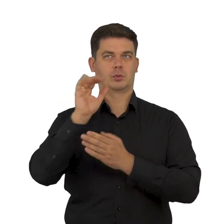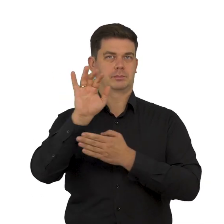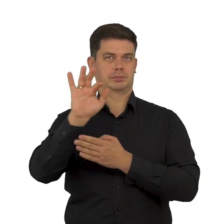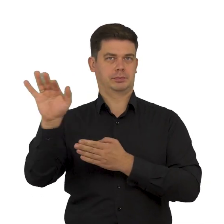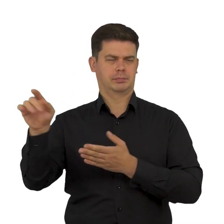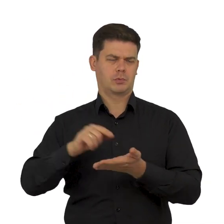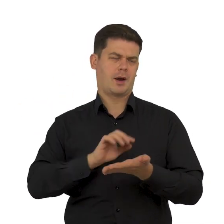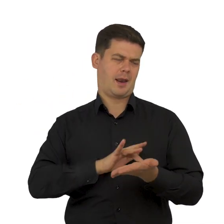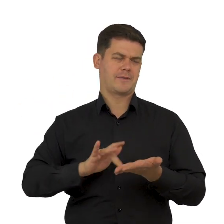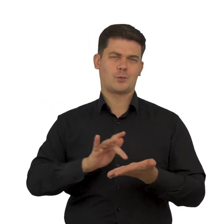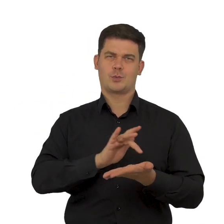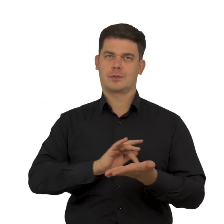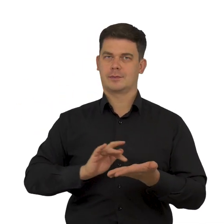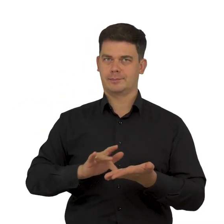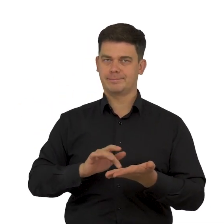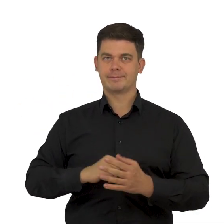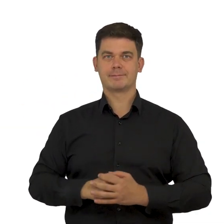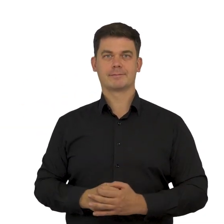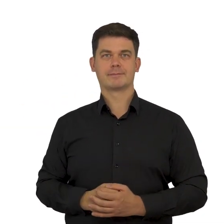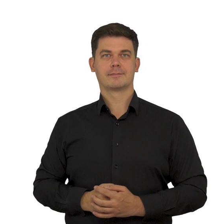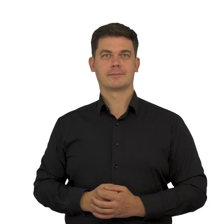telefonu, korzystając z klawiatury.